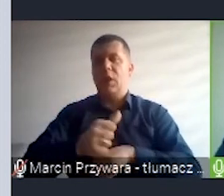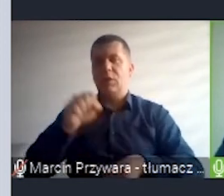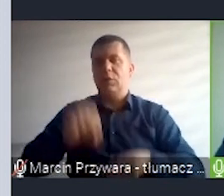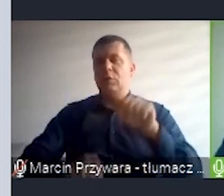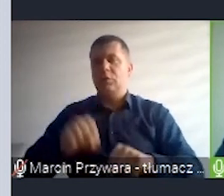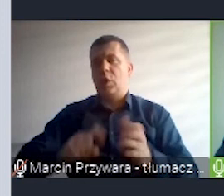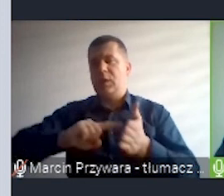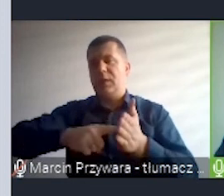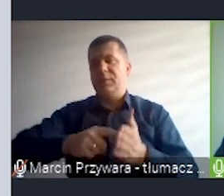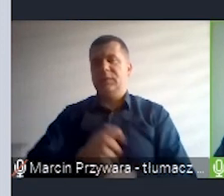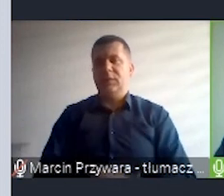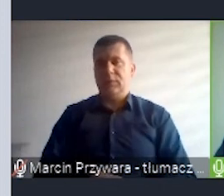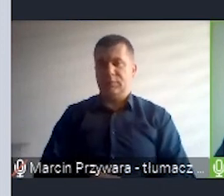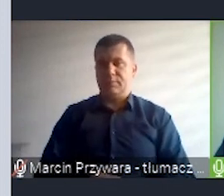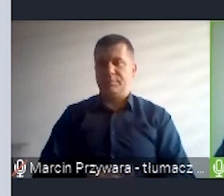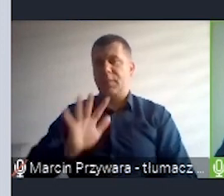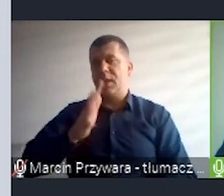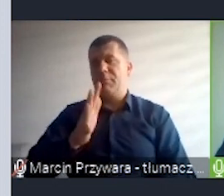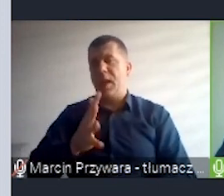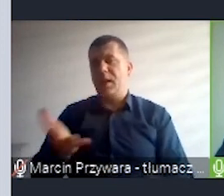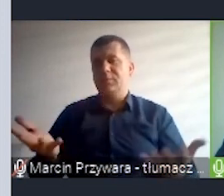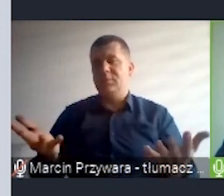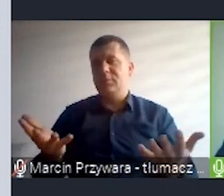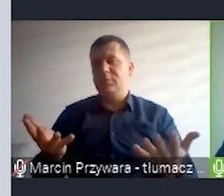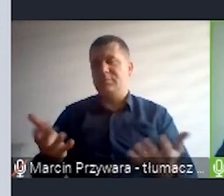Administracyjny, więc nie bardzo jest